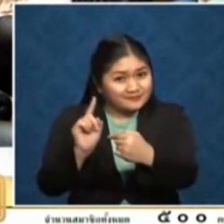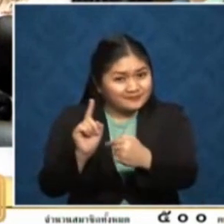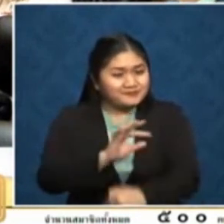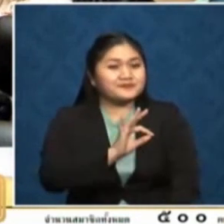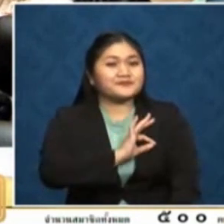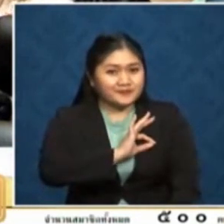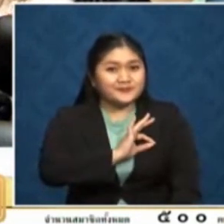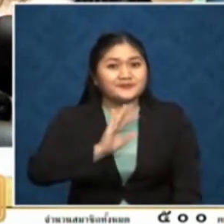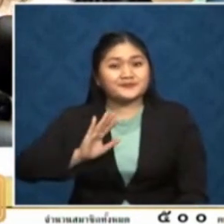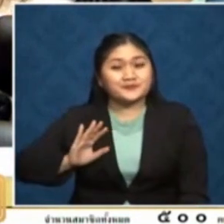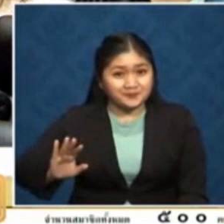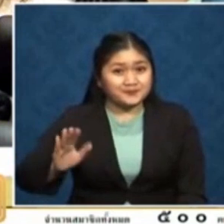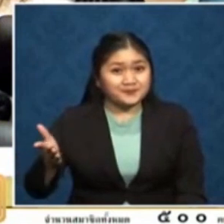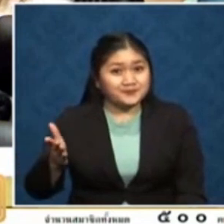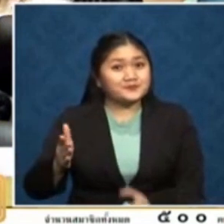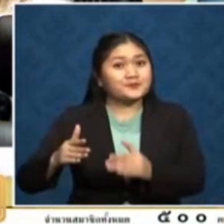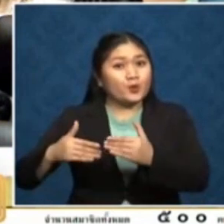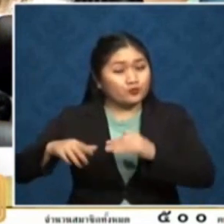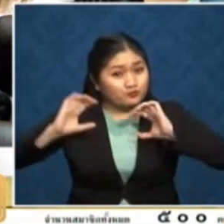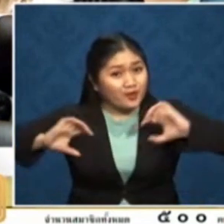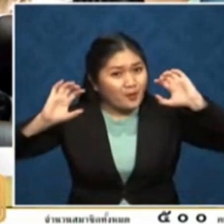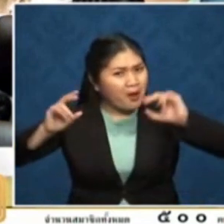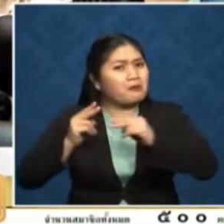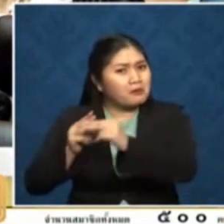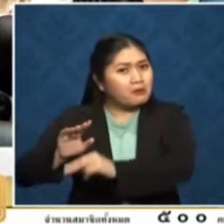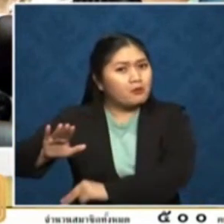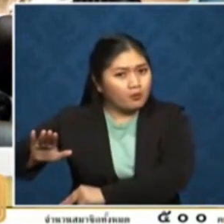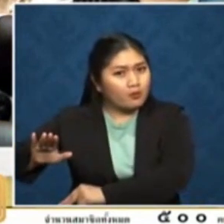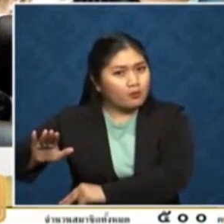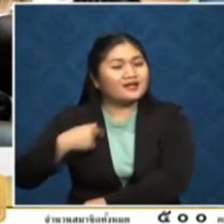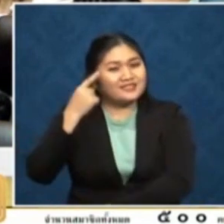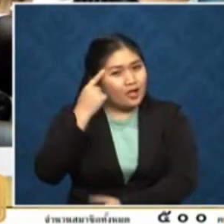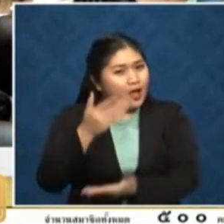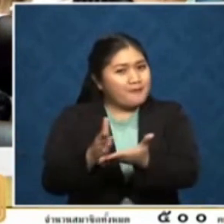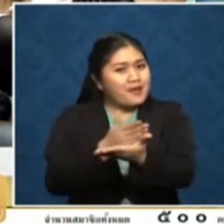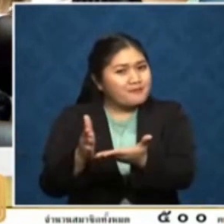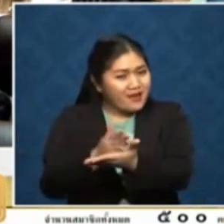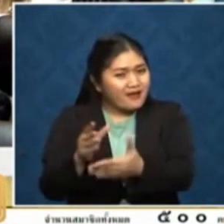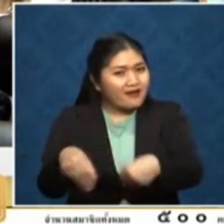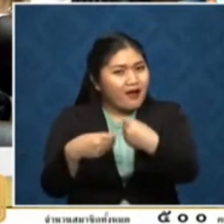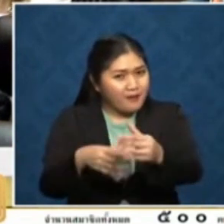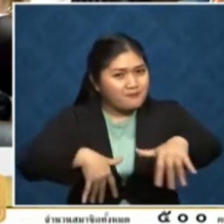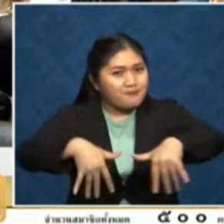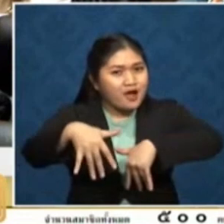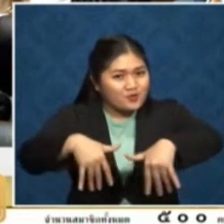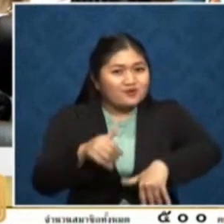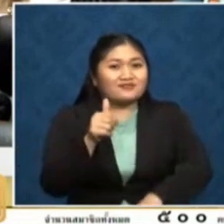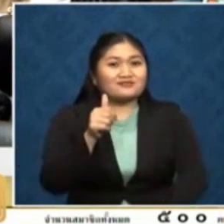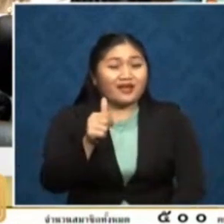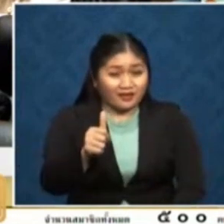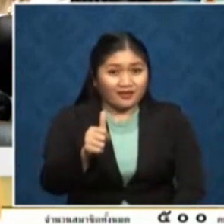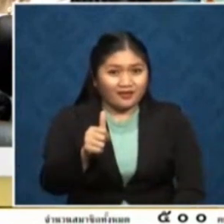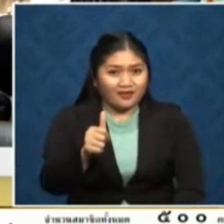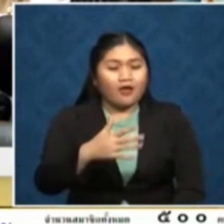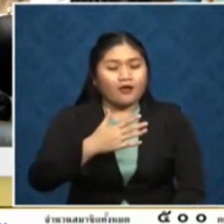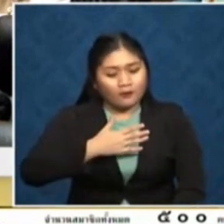คยเห็นที่ผ่านมาในสภาแห่งนี้จากครม.บางครั้งเป็นการเสนอจากสมาชิกสภาผู้แทนราษฎร